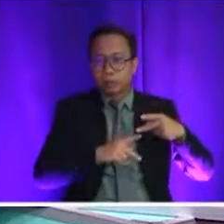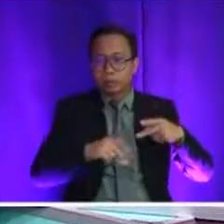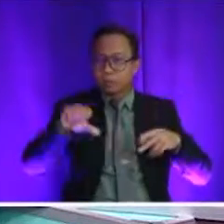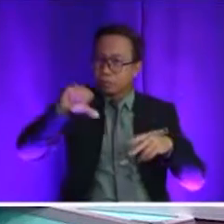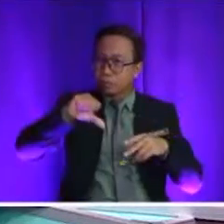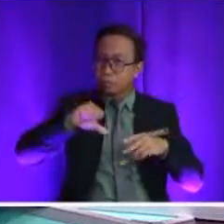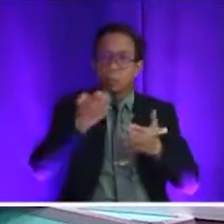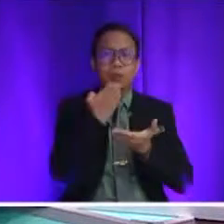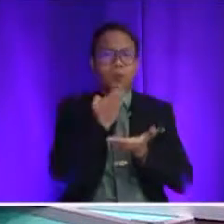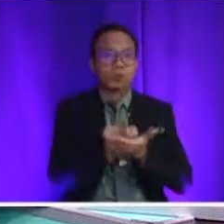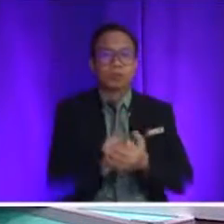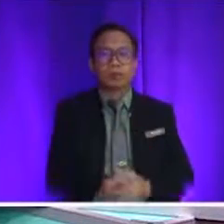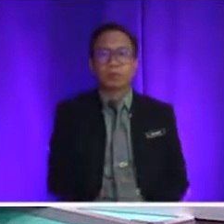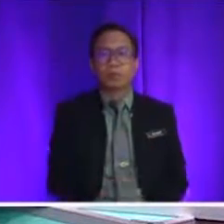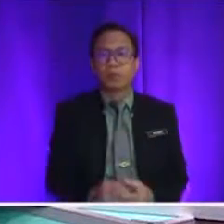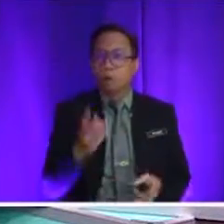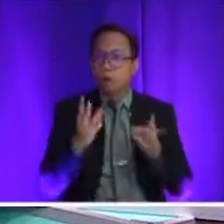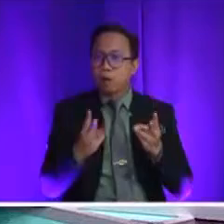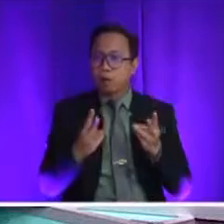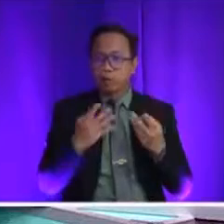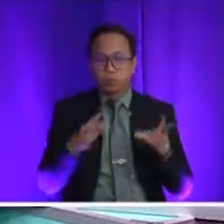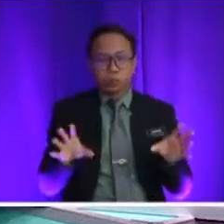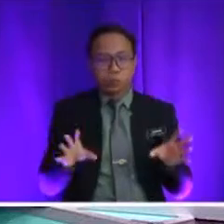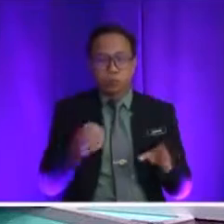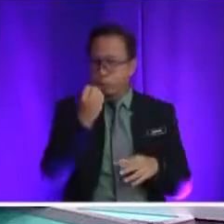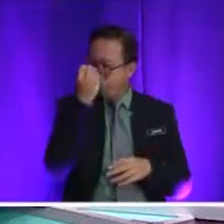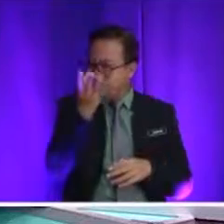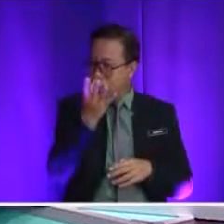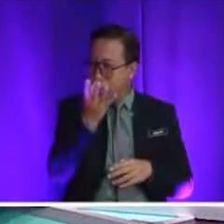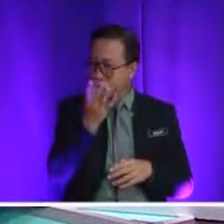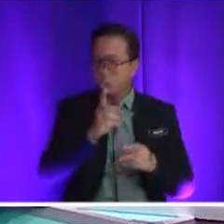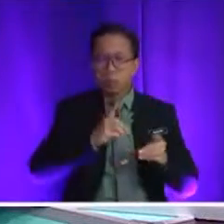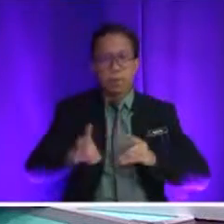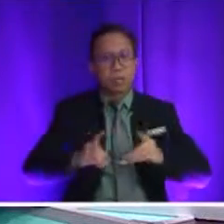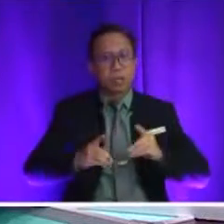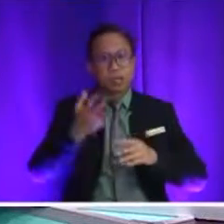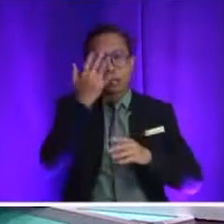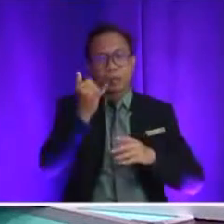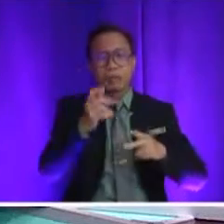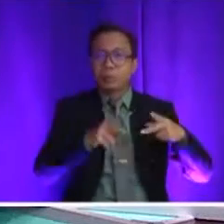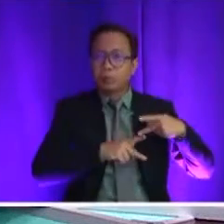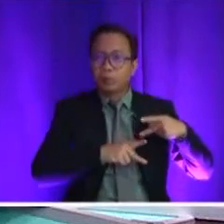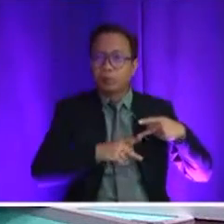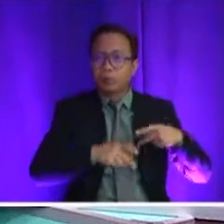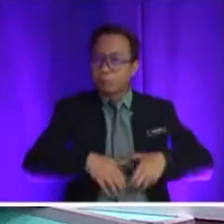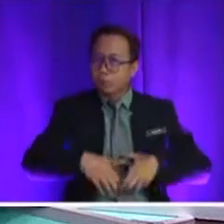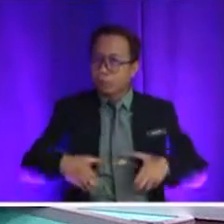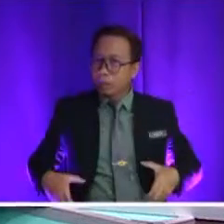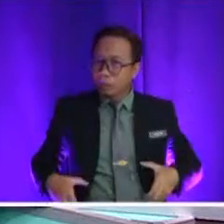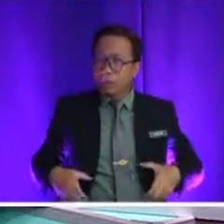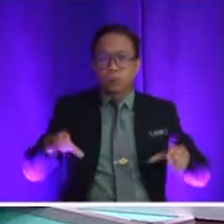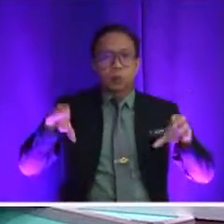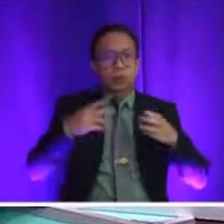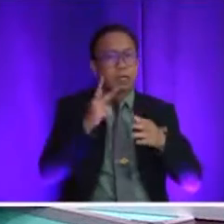ekonomi walaupun tadi telah diistirahatkan darurat tapi kenapa kau Mini sini kami membuat